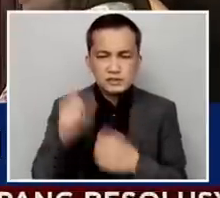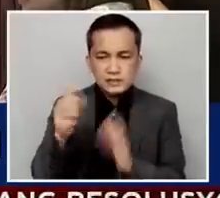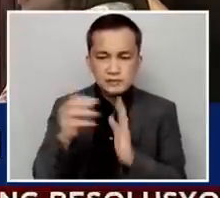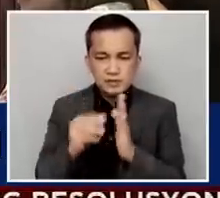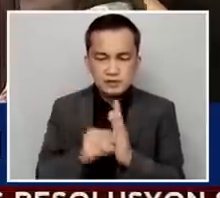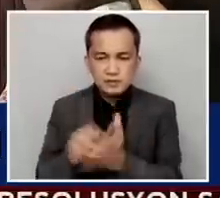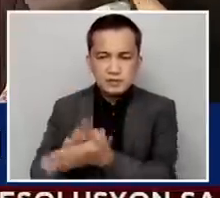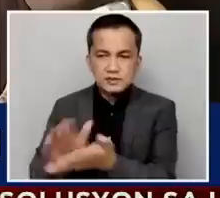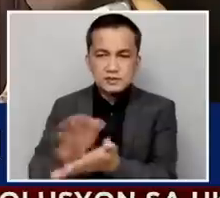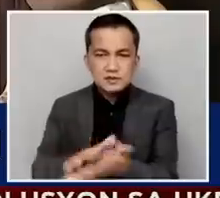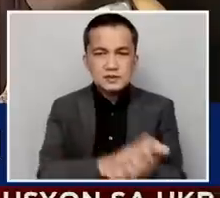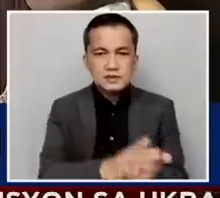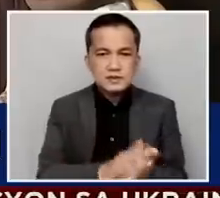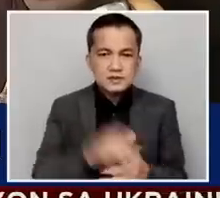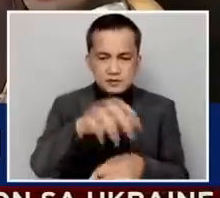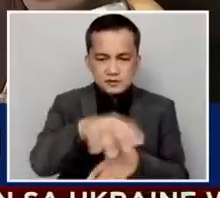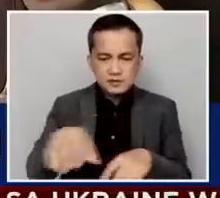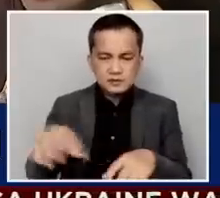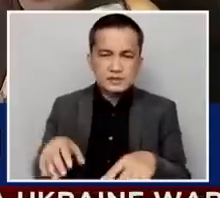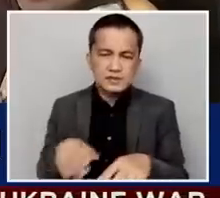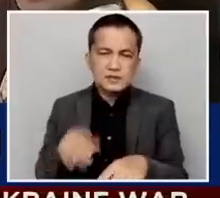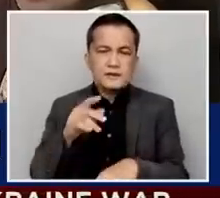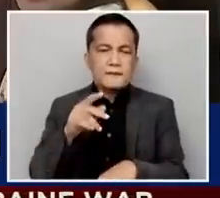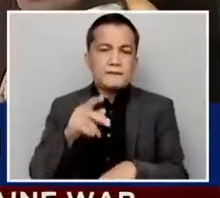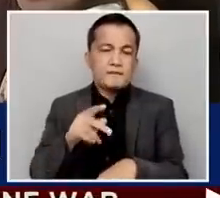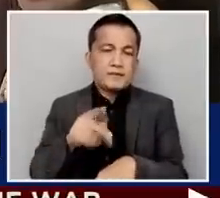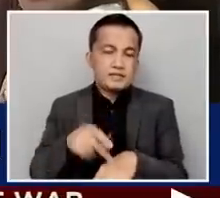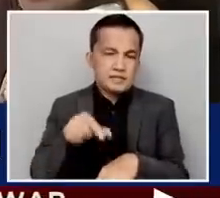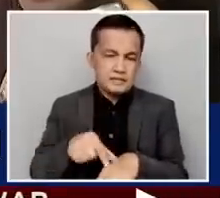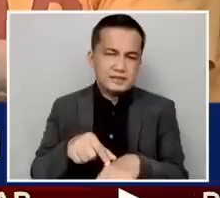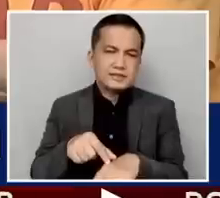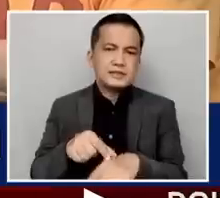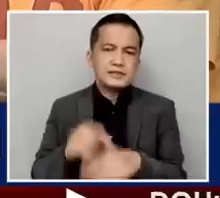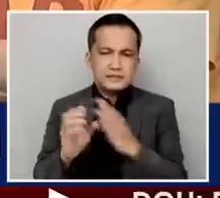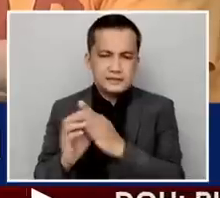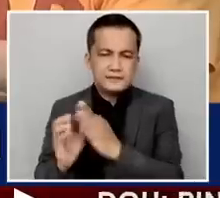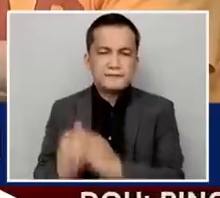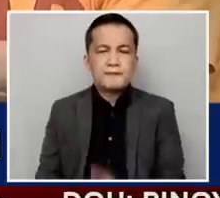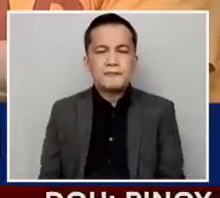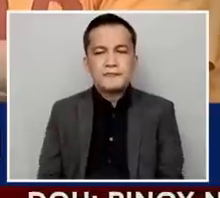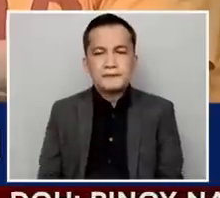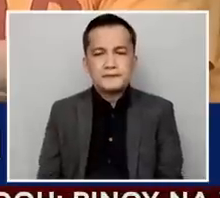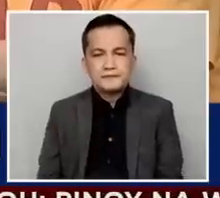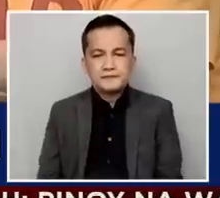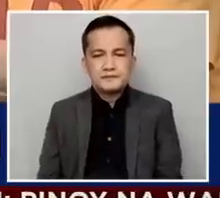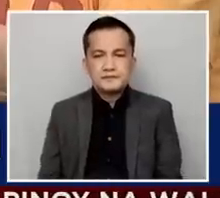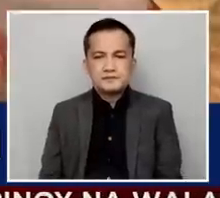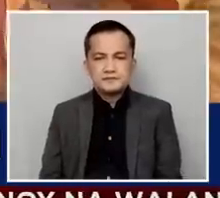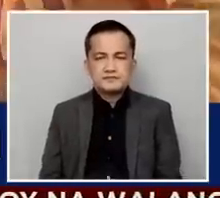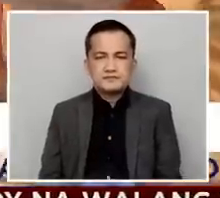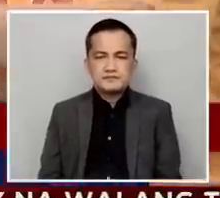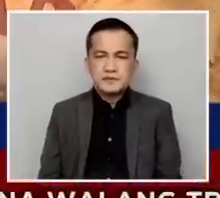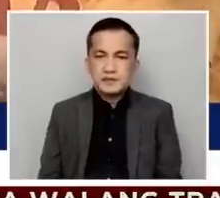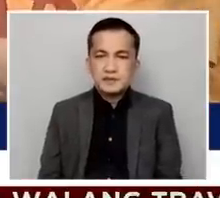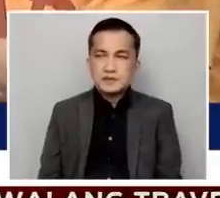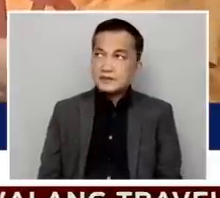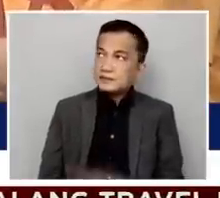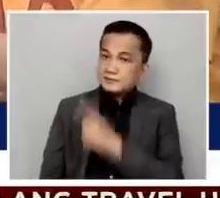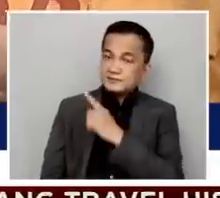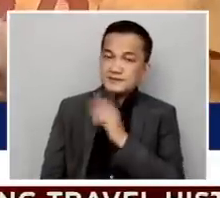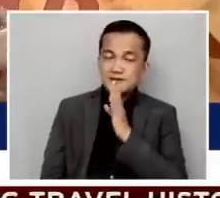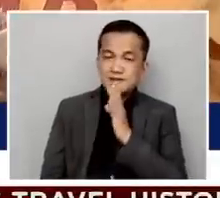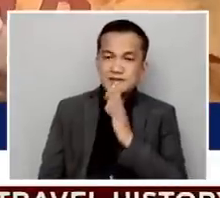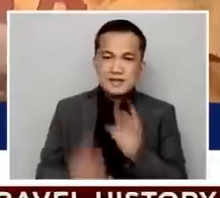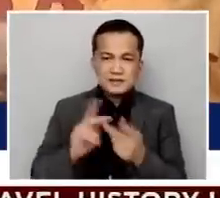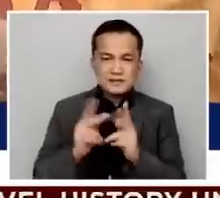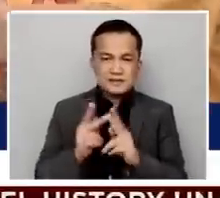maglinis sa paligid ng Paranaque City. ang kapartner ko doon, si Engineer Dale